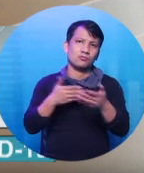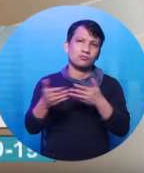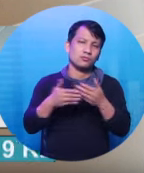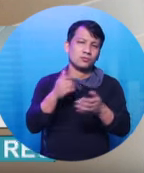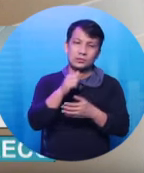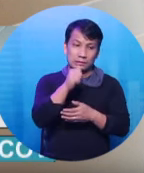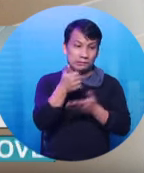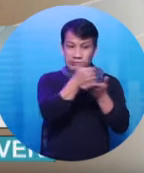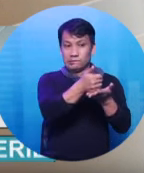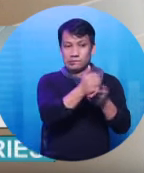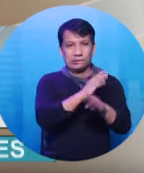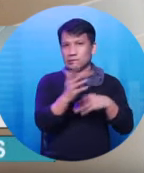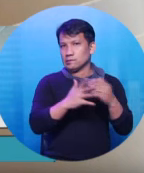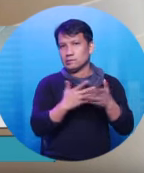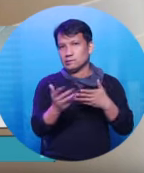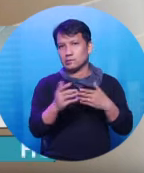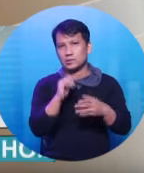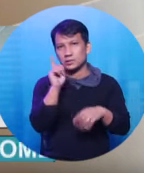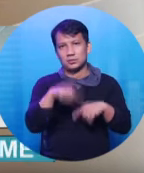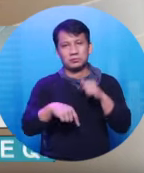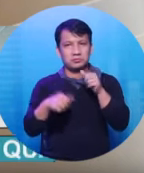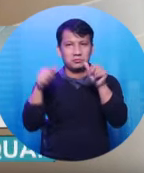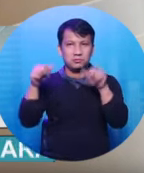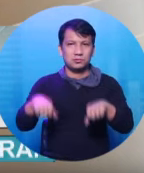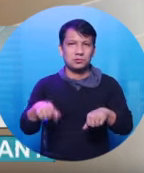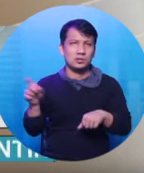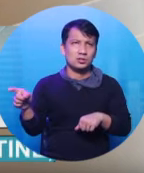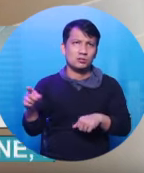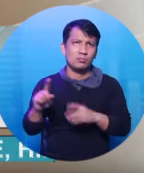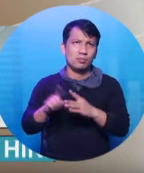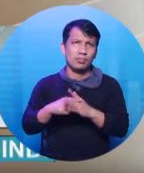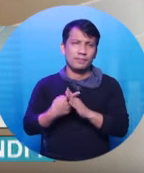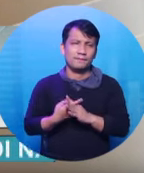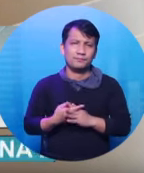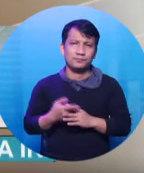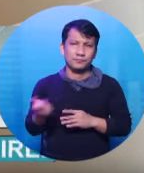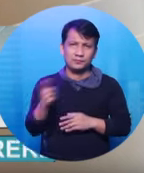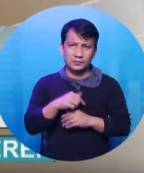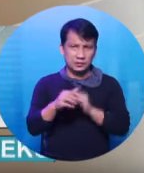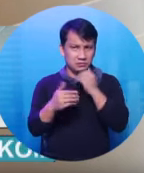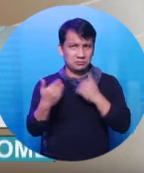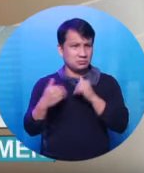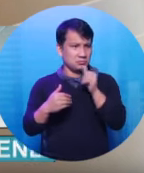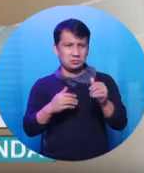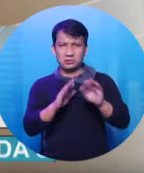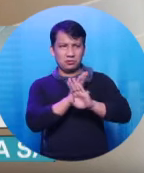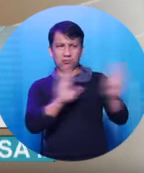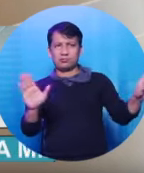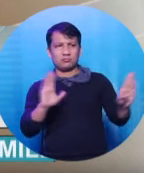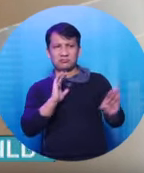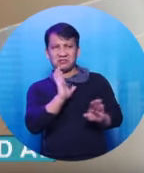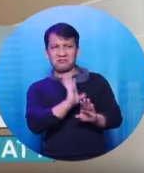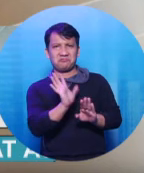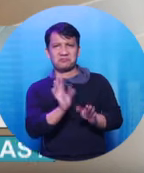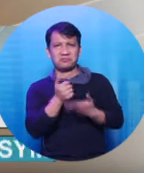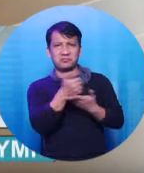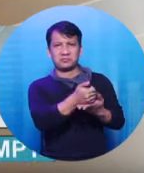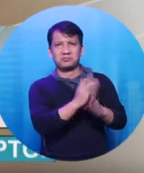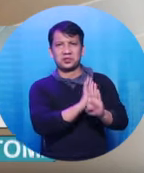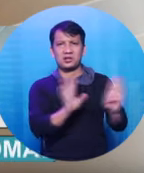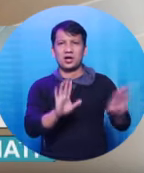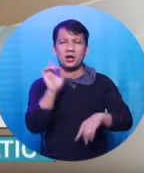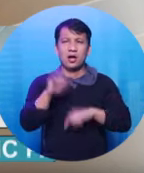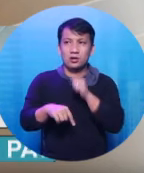sinasabi niya sa akin, nakapabastusan. Yun nga, nung tumanggi ka na tulungan siya, gawin yung kagustuhan